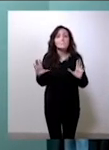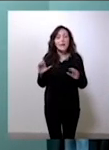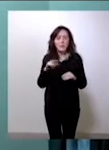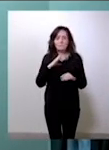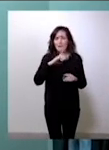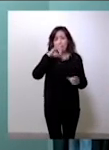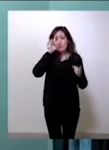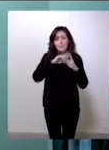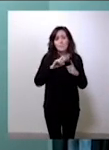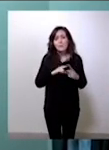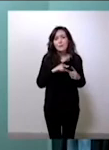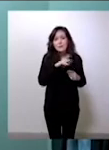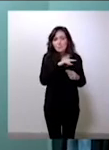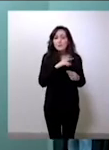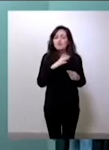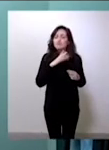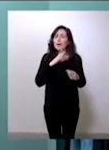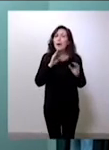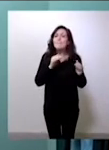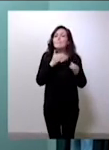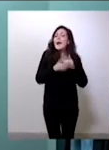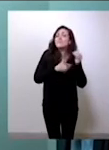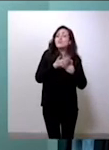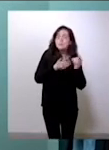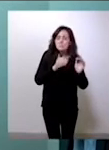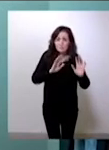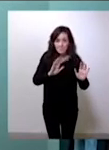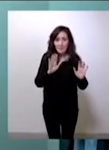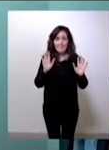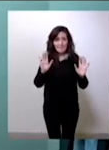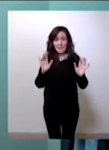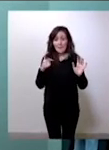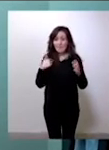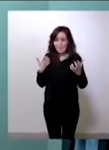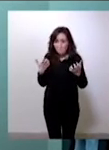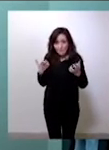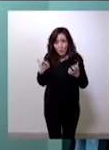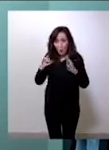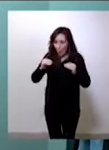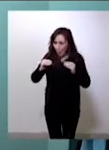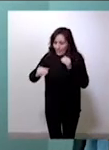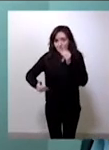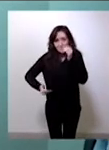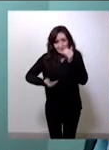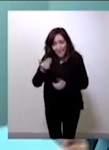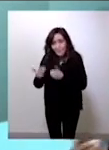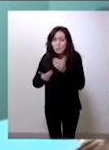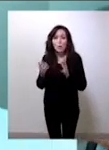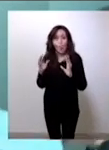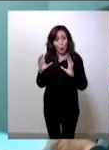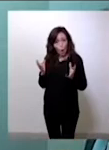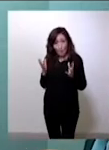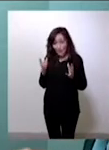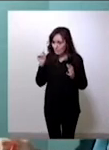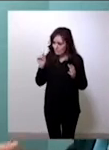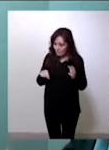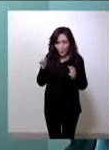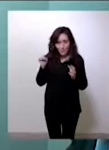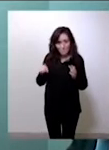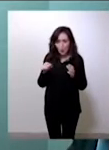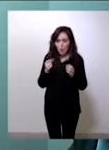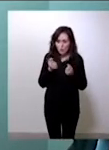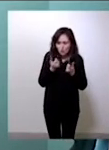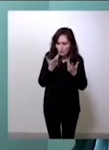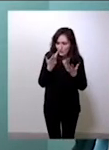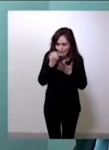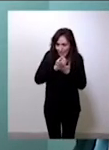clairement il y a eu des avancées. Mais là, nous, ce qu'on veut, c'est vraiment maintenant qu'il se passe quelque chose. Et pour qu'il se passe quelque chose, il faut mettre en place des indicateurs, il